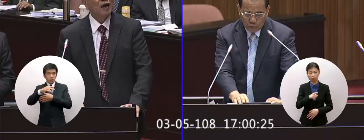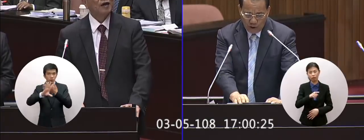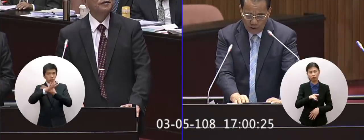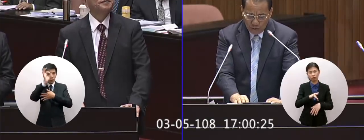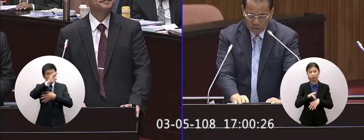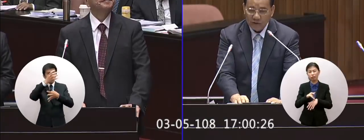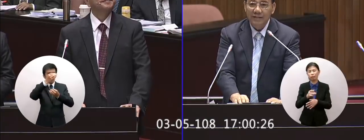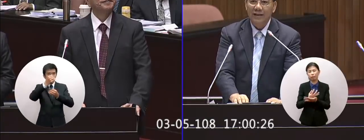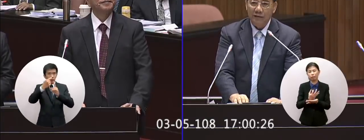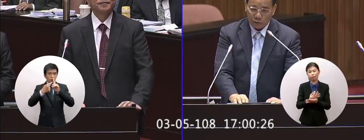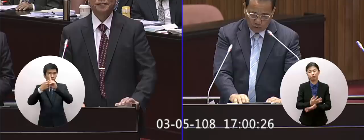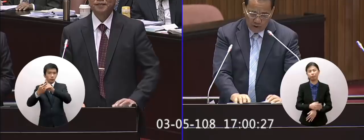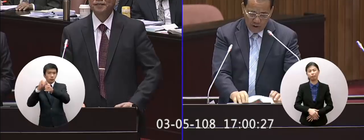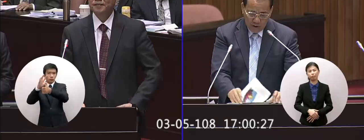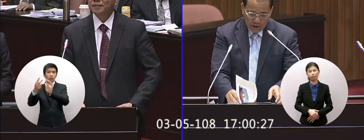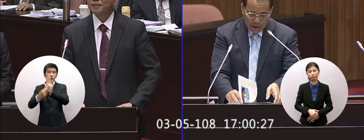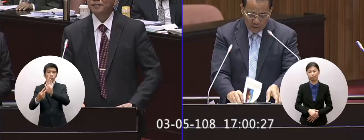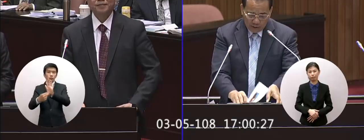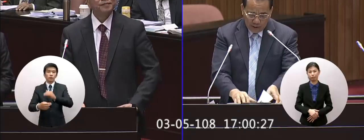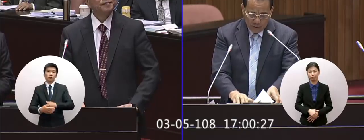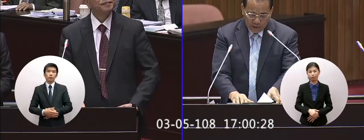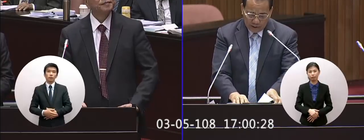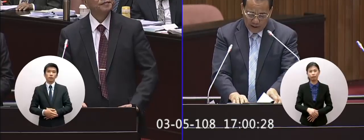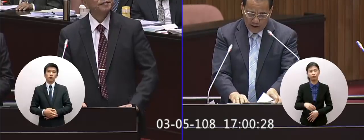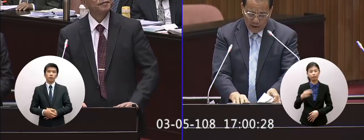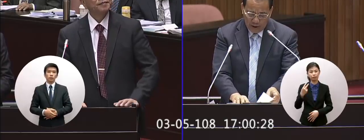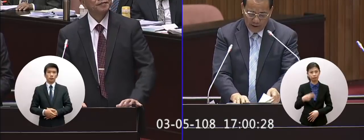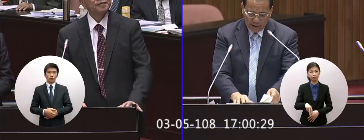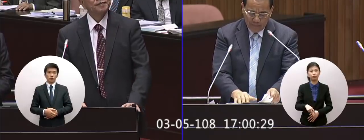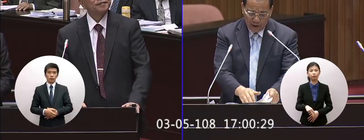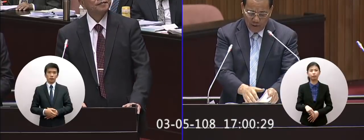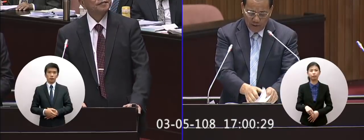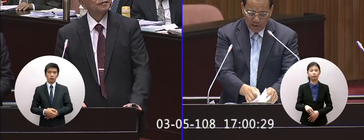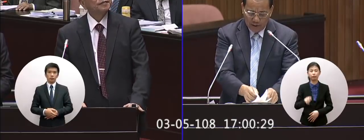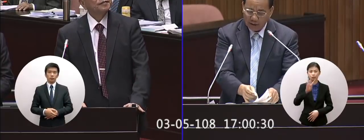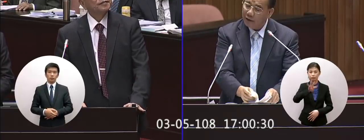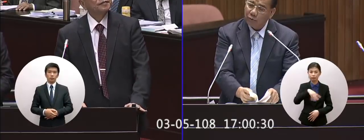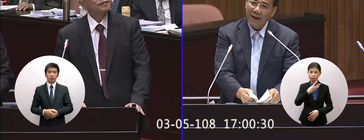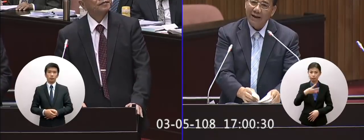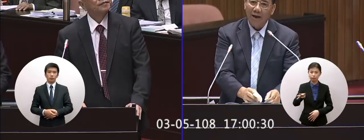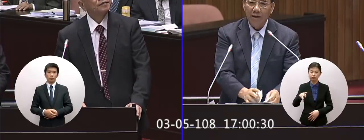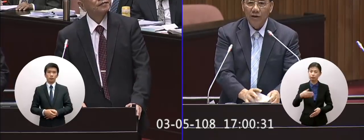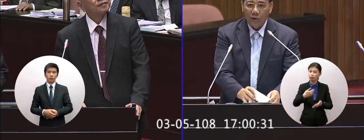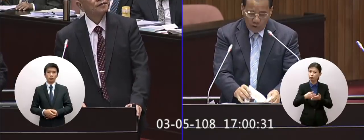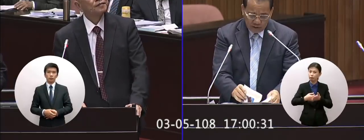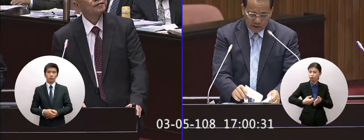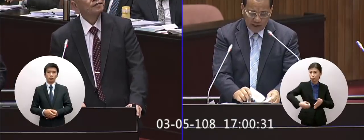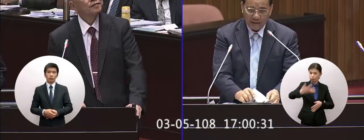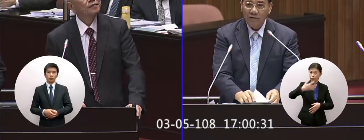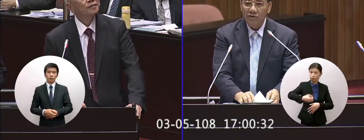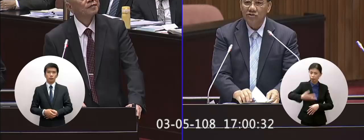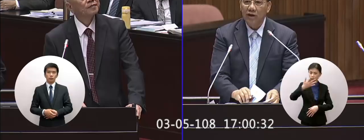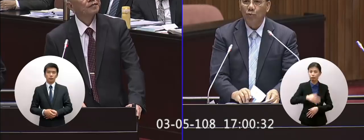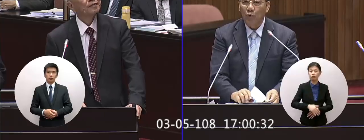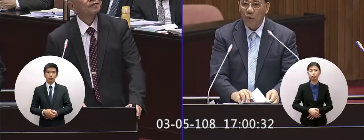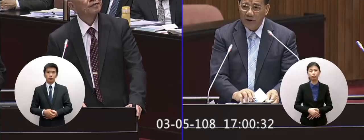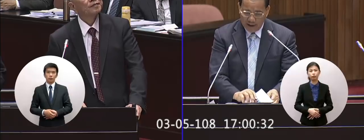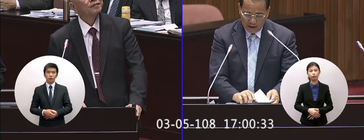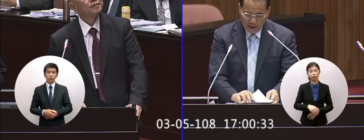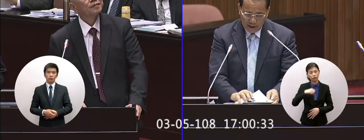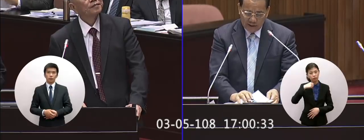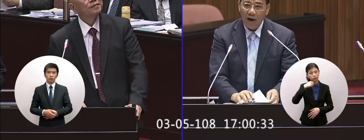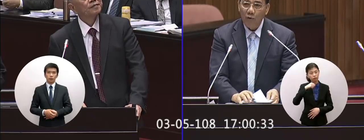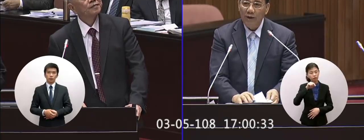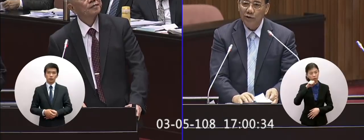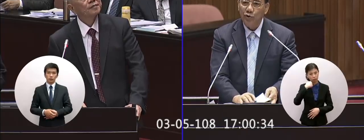接触不多，我只能这样子说。那我这里有一些很快的这个表的这个图案啊，都是讲到事实上国